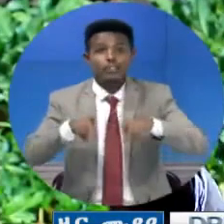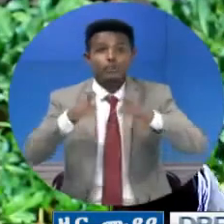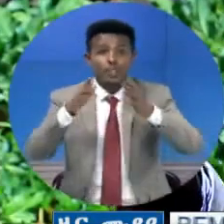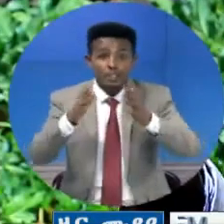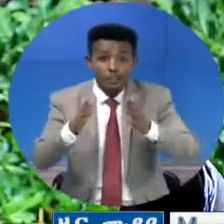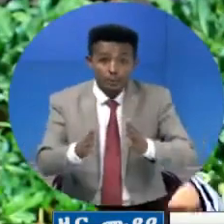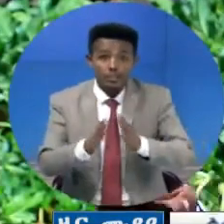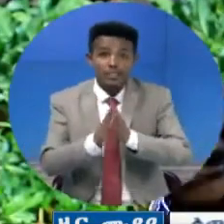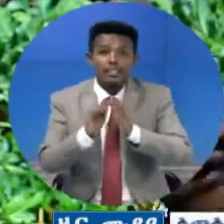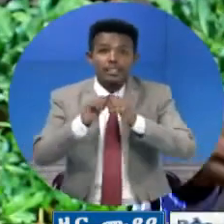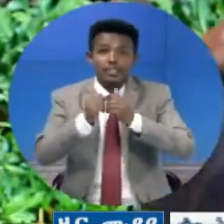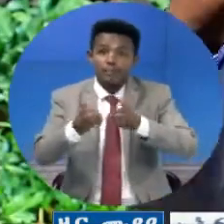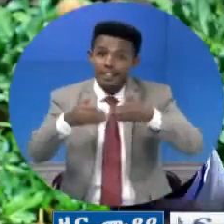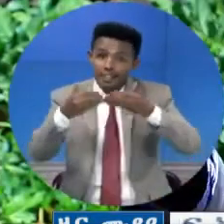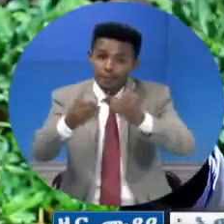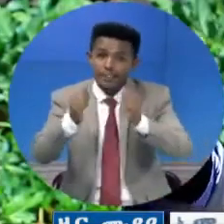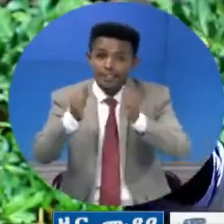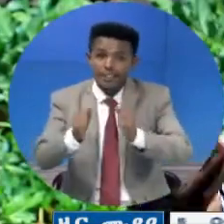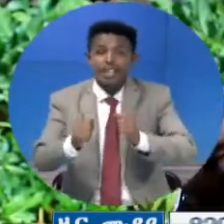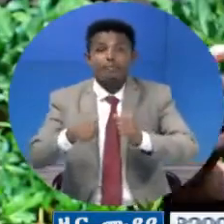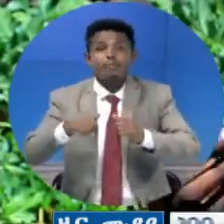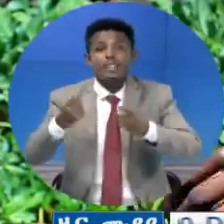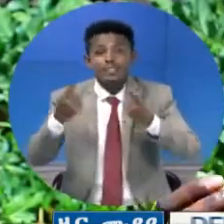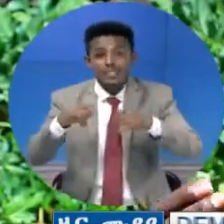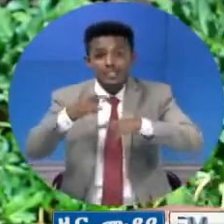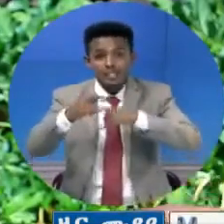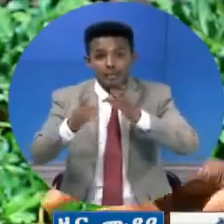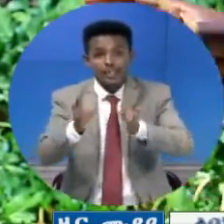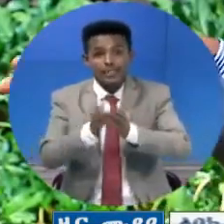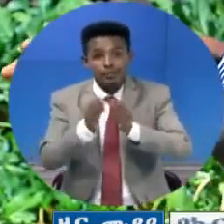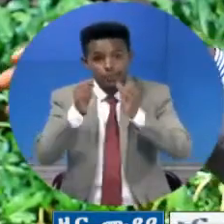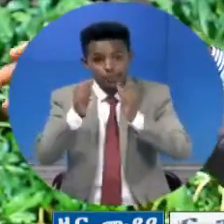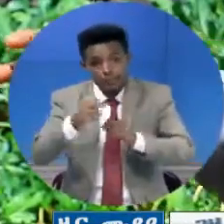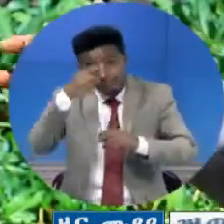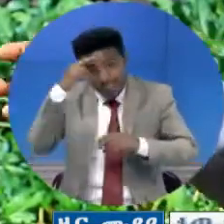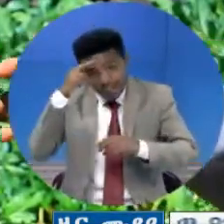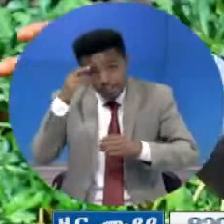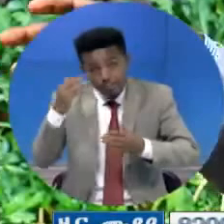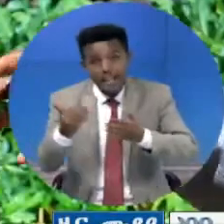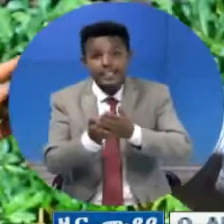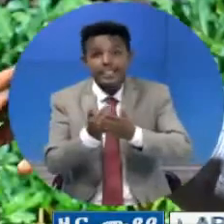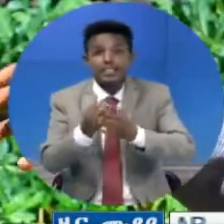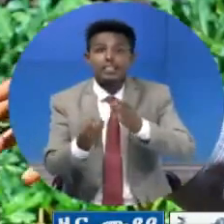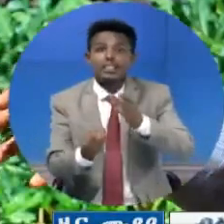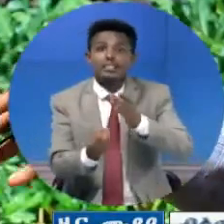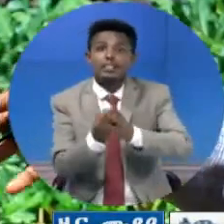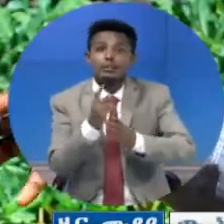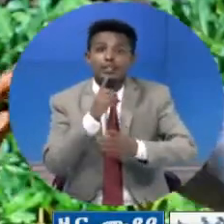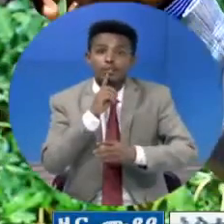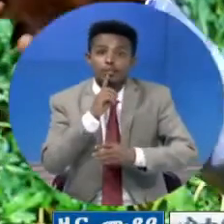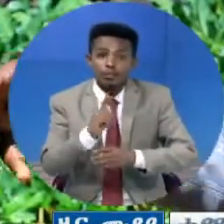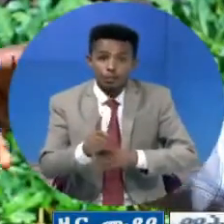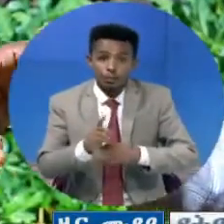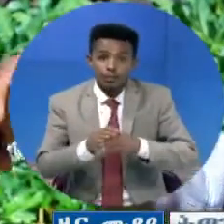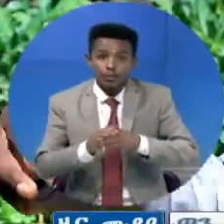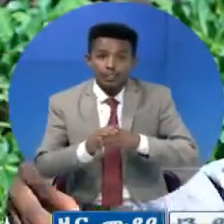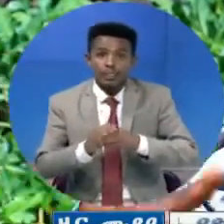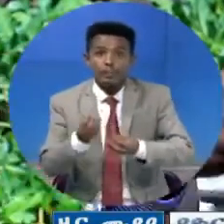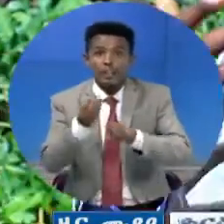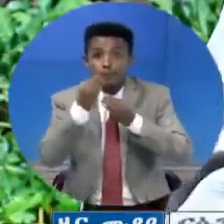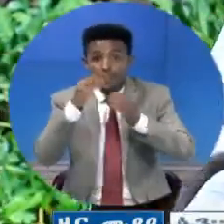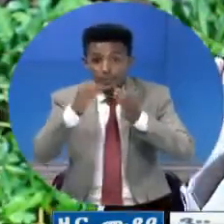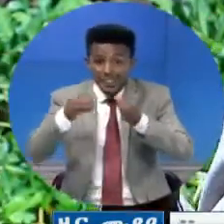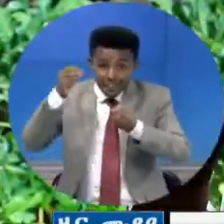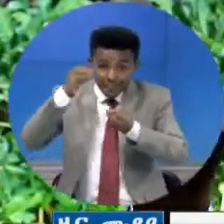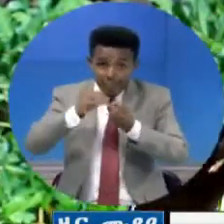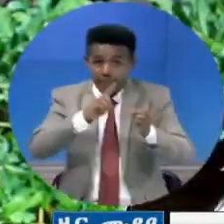ማቅረብ እንችላለን? መቼ ዘር መሰብሰብ ይቻላል? ምክንያቱም አዲስ ሰብል ነው። በተለይ አሁን ካለው ከመኖነት በተጨማሪ ዘሩ